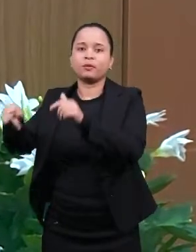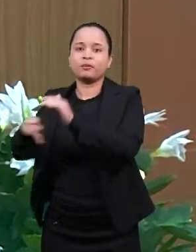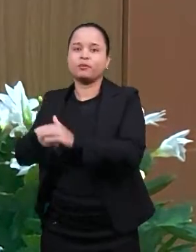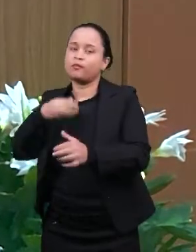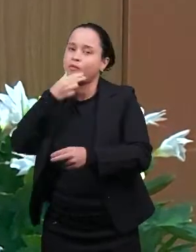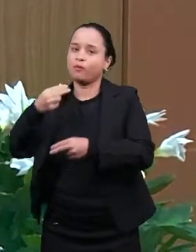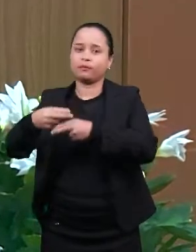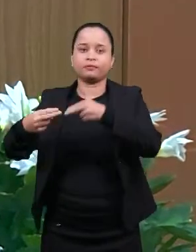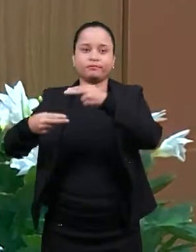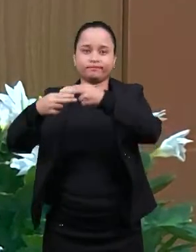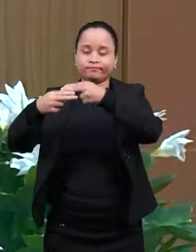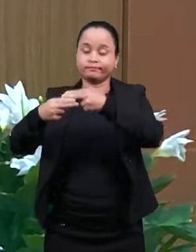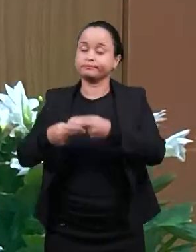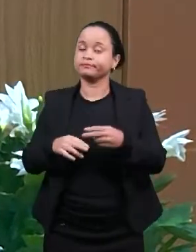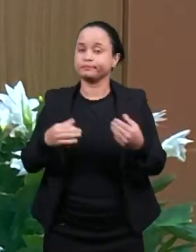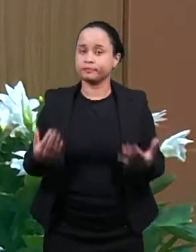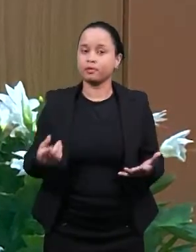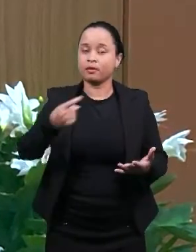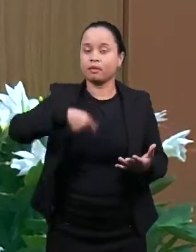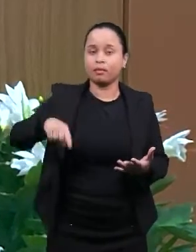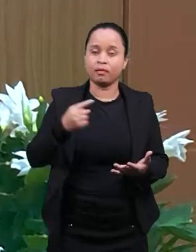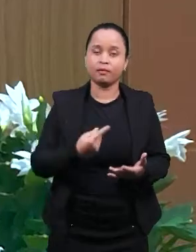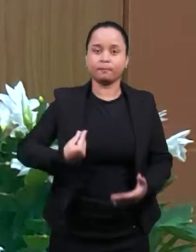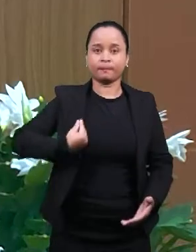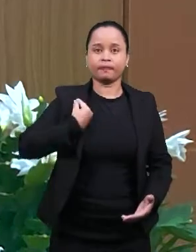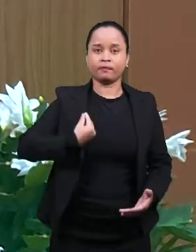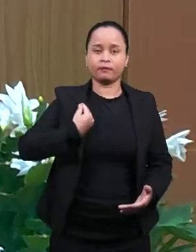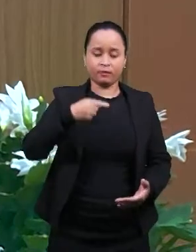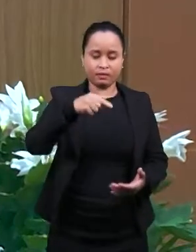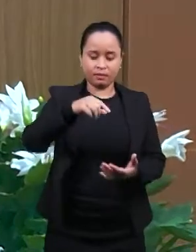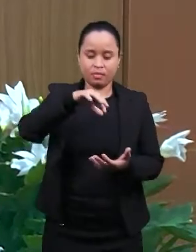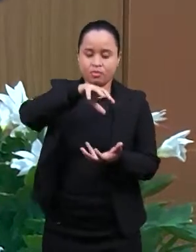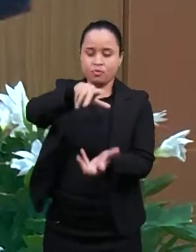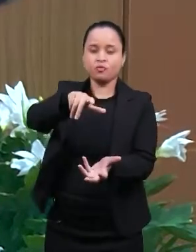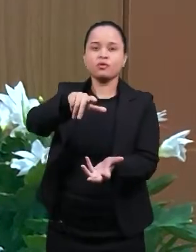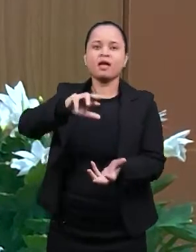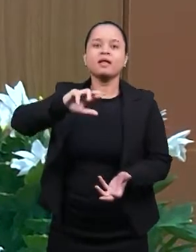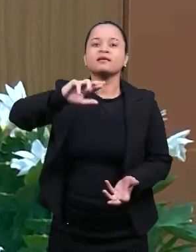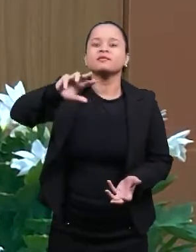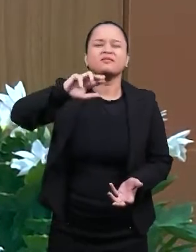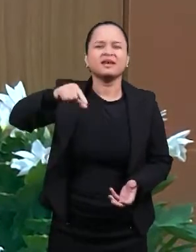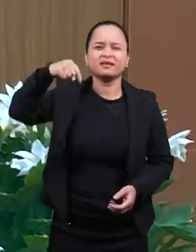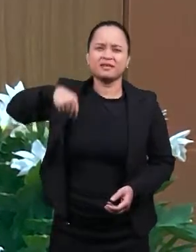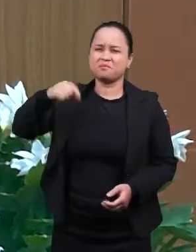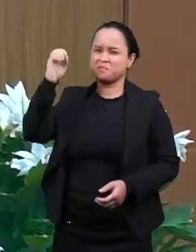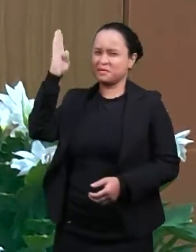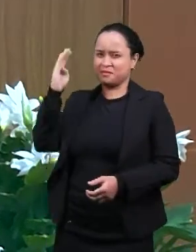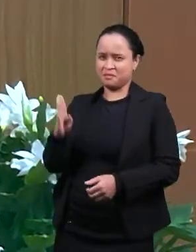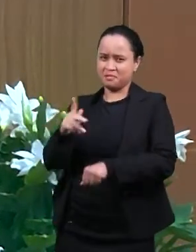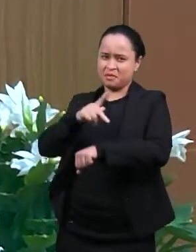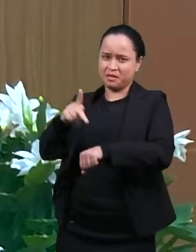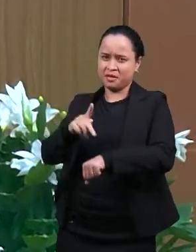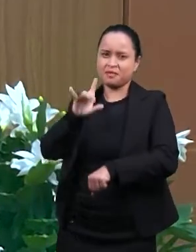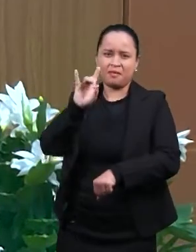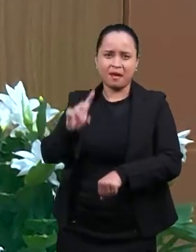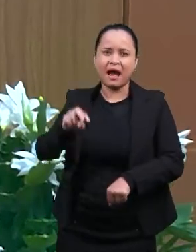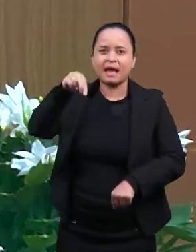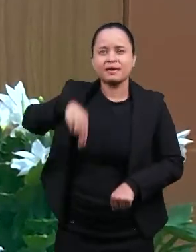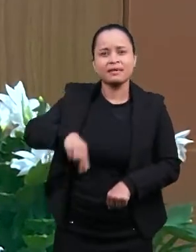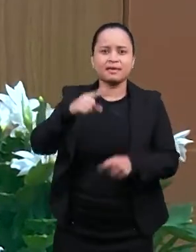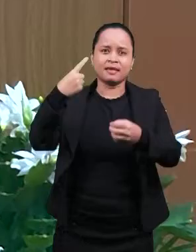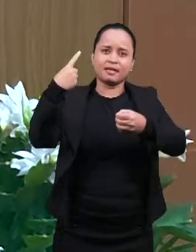совершал. Мы живем в мире в точно таком же. Это не только здесь, в Виторе, в Вилавере, по всему